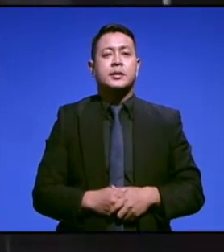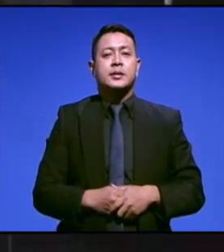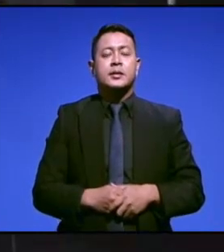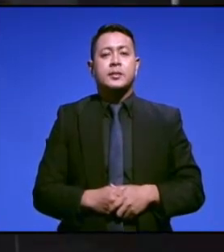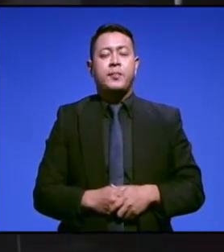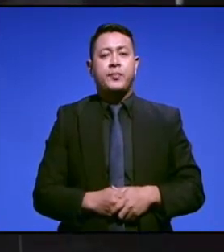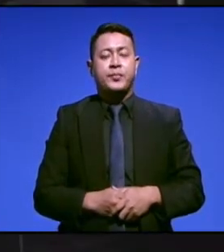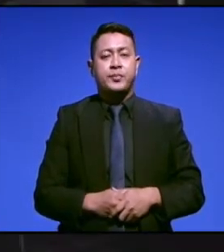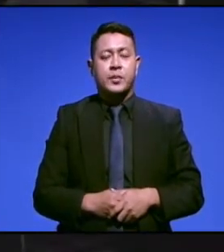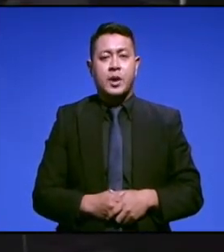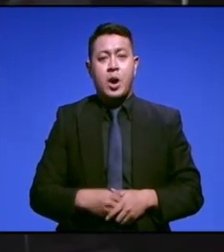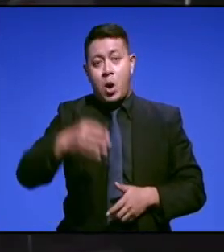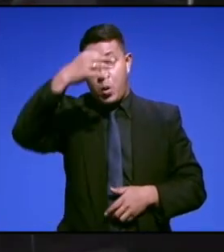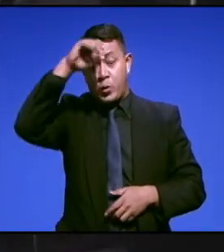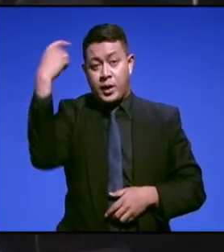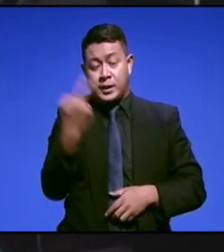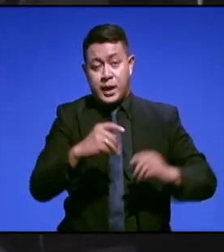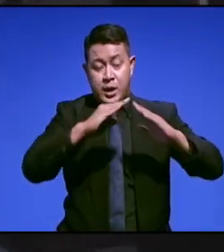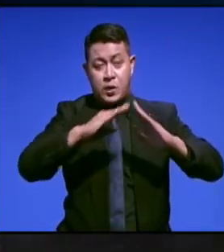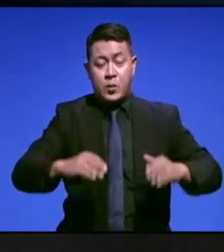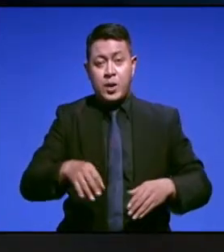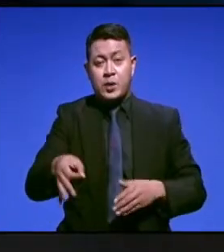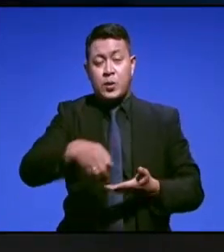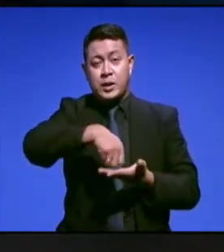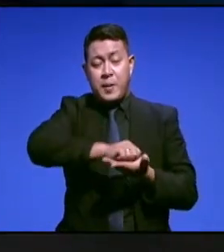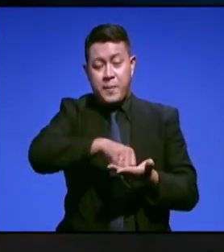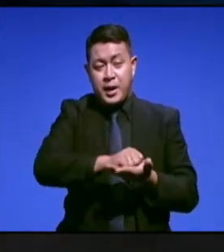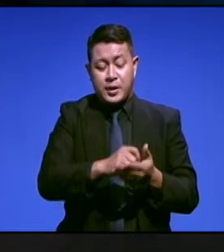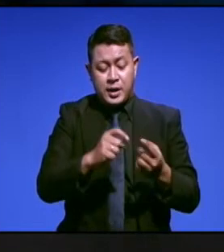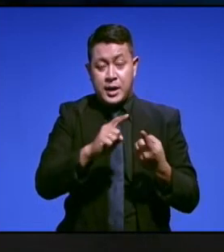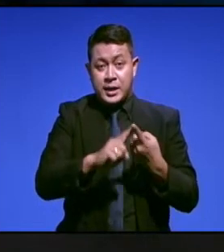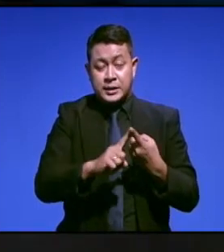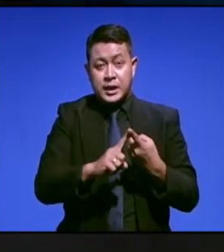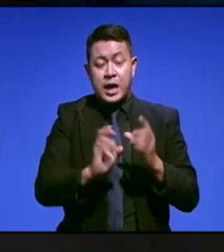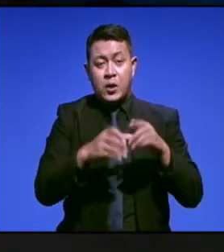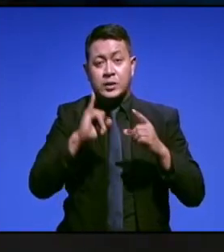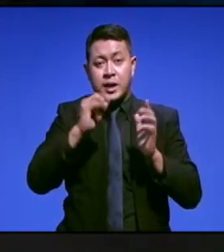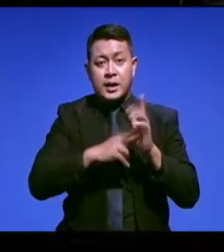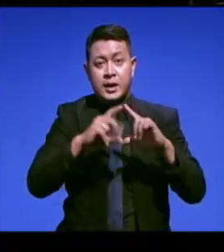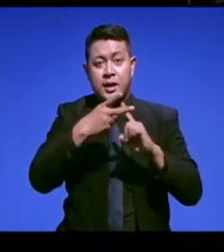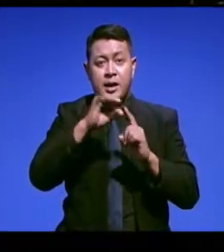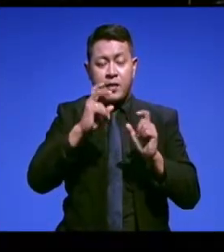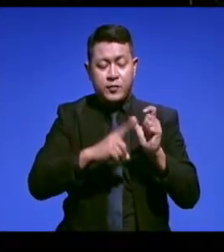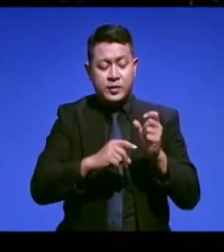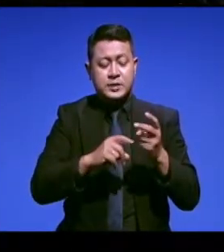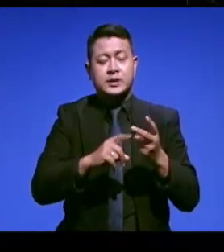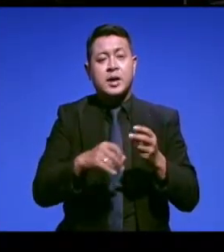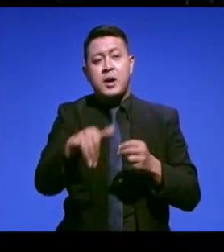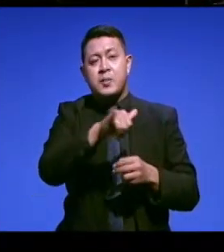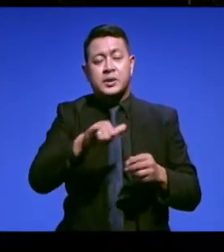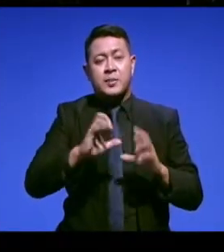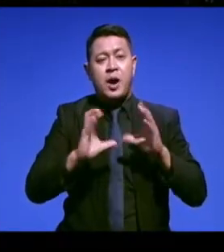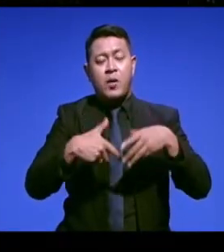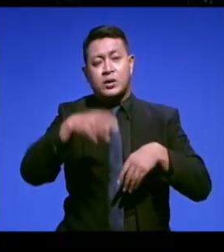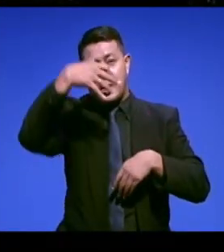Polres Madiun mendatangi rumah di wilayah Munggut, Madiun. Tim terdiri dari anggota Inafis, Satreskrim Polres Madiun bersama anggota